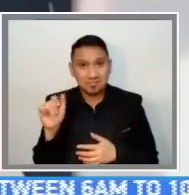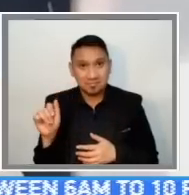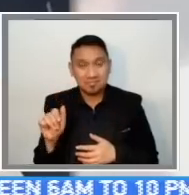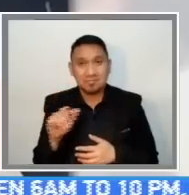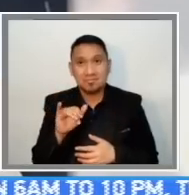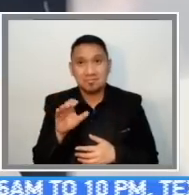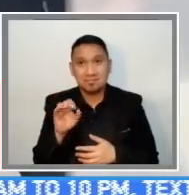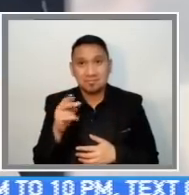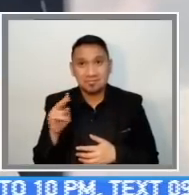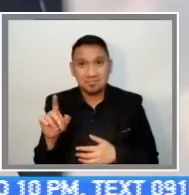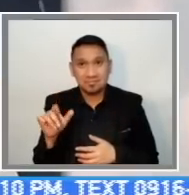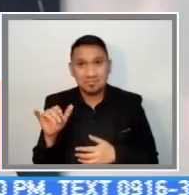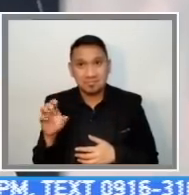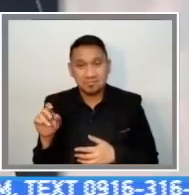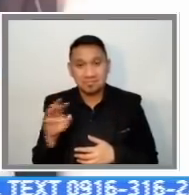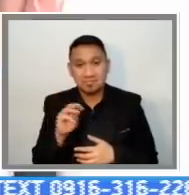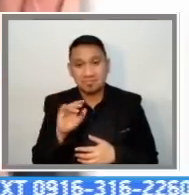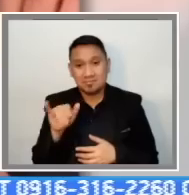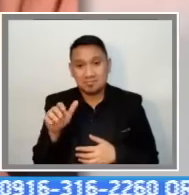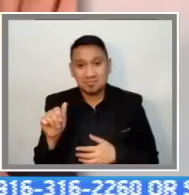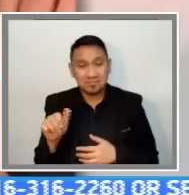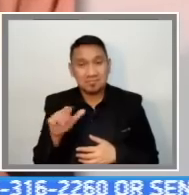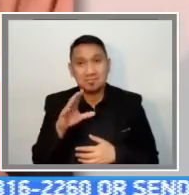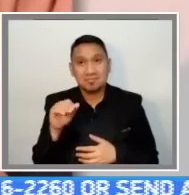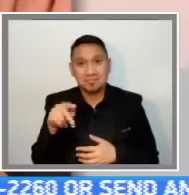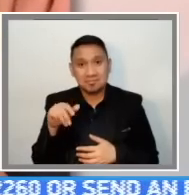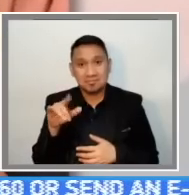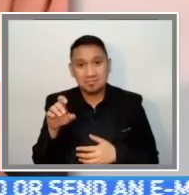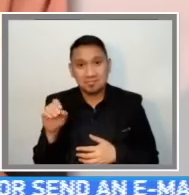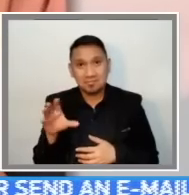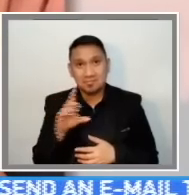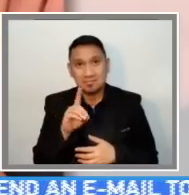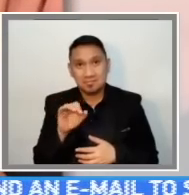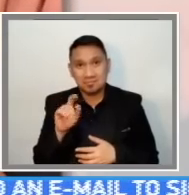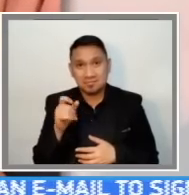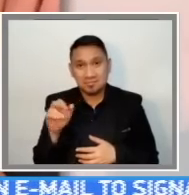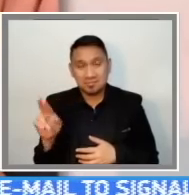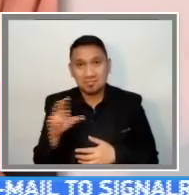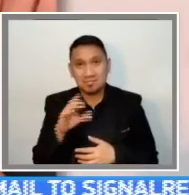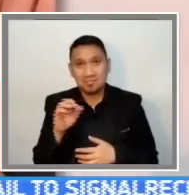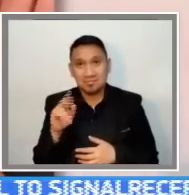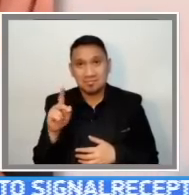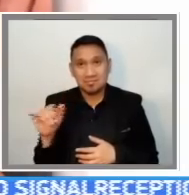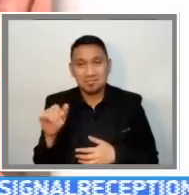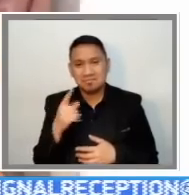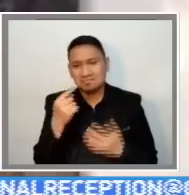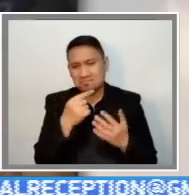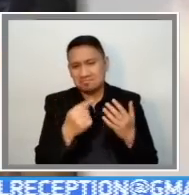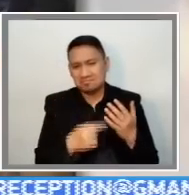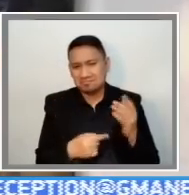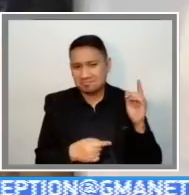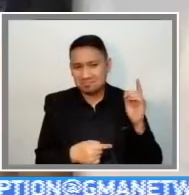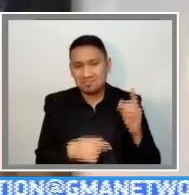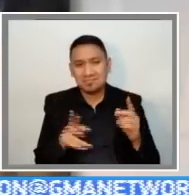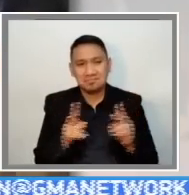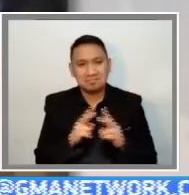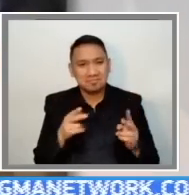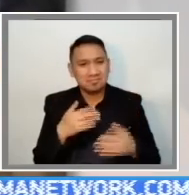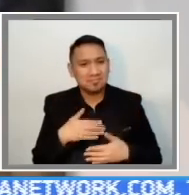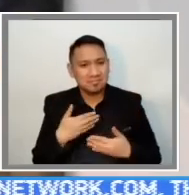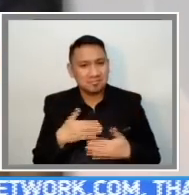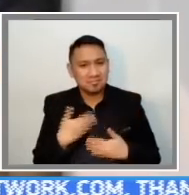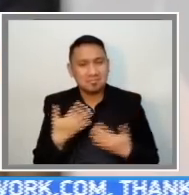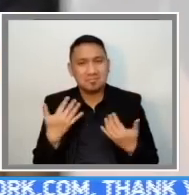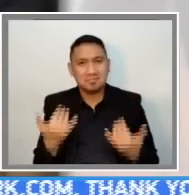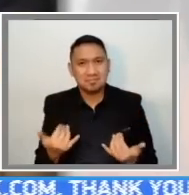Ma Salvador, Piolo Pascual, Dieter Ocampo, Kyle Ecari at Mariol Alberto. Masaya raw siya dahil malayo na ang